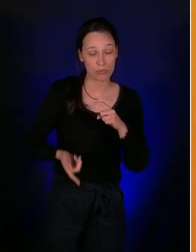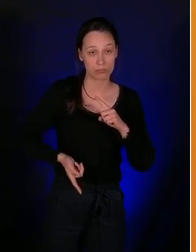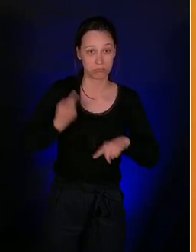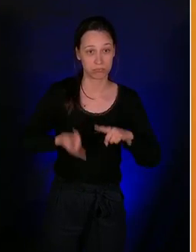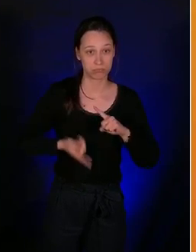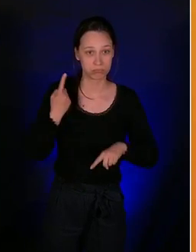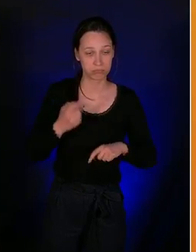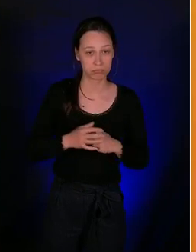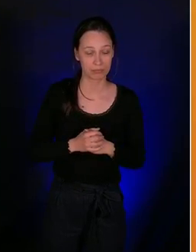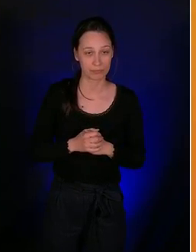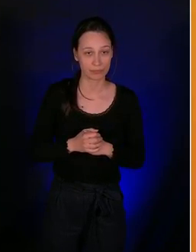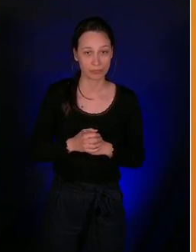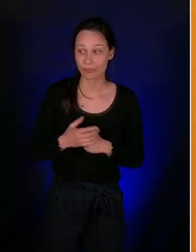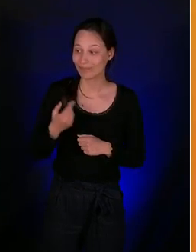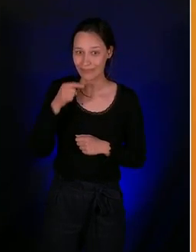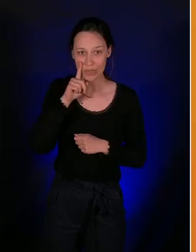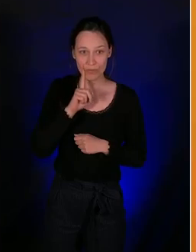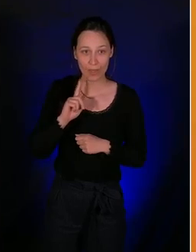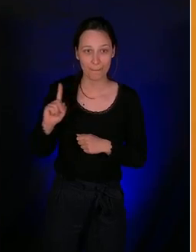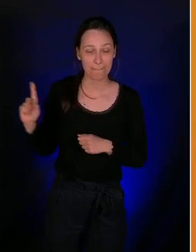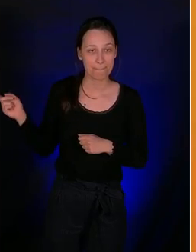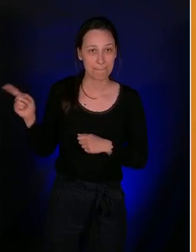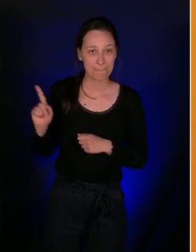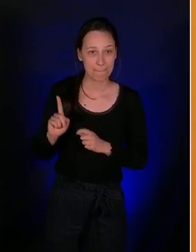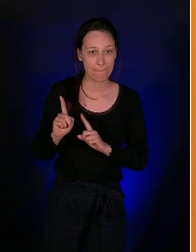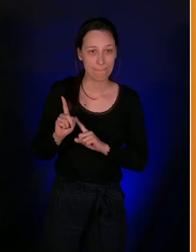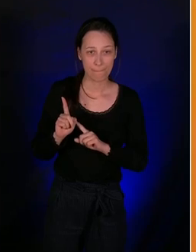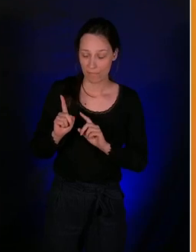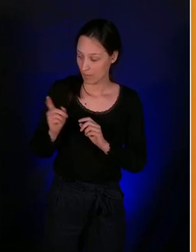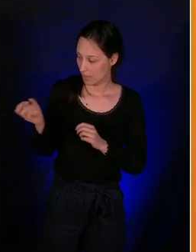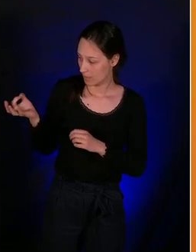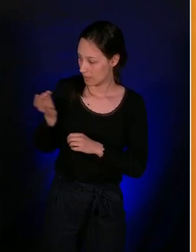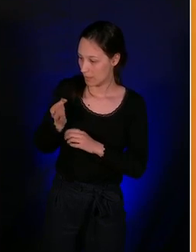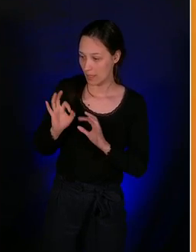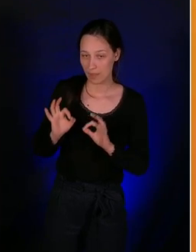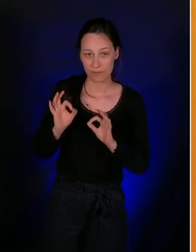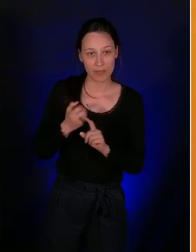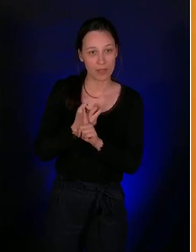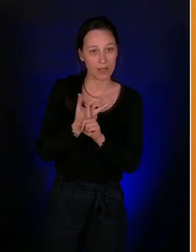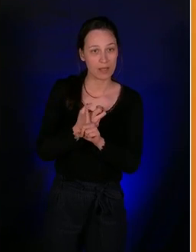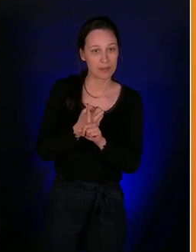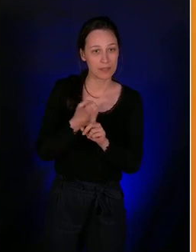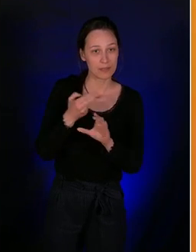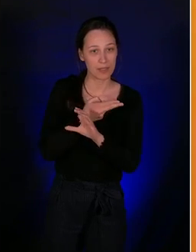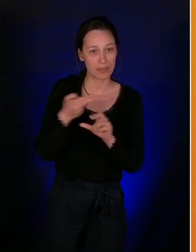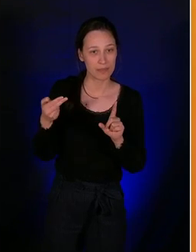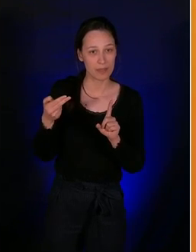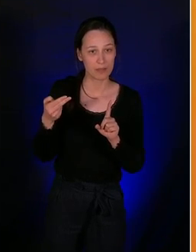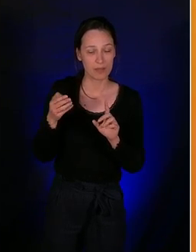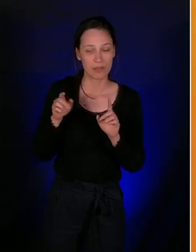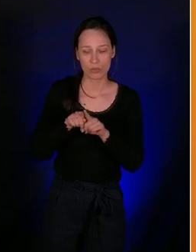est revenue sur l'indice INSEE et sur l'échelle mobile des salaires. Donc ça aussi, ça a